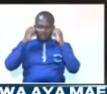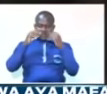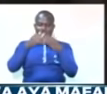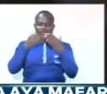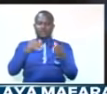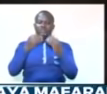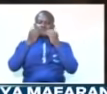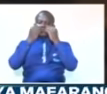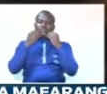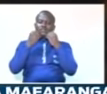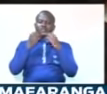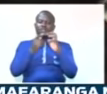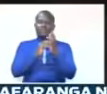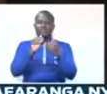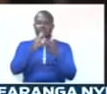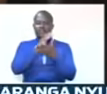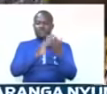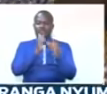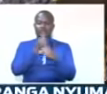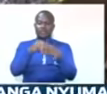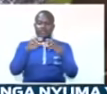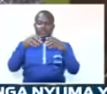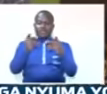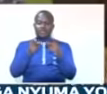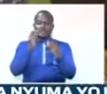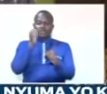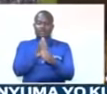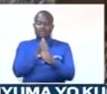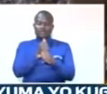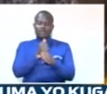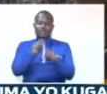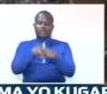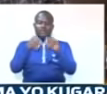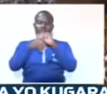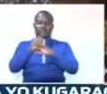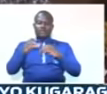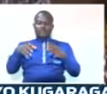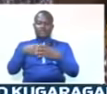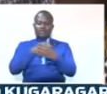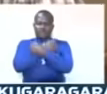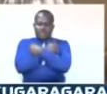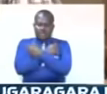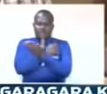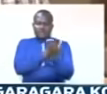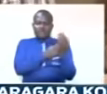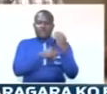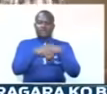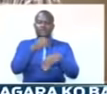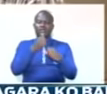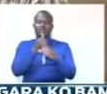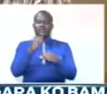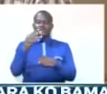kuva ku munwa kandi bamwe bakabikora bari mu dutsiko twaho bakorera nko mu isoko ryo mu Nkunda Amahoro Nyabugogo abacuruzi baba bakoze